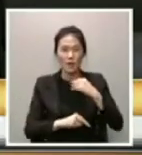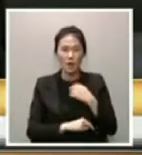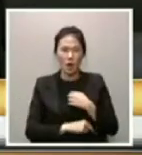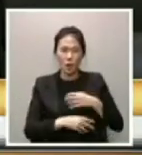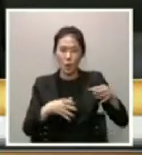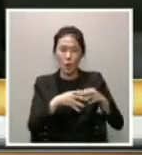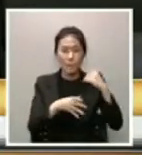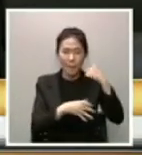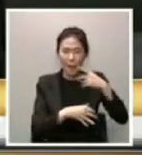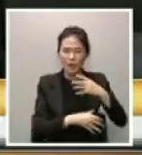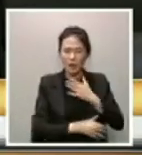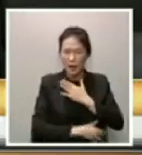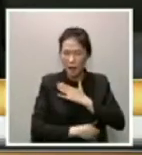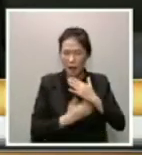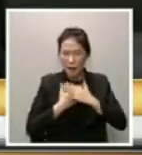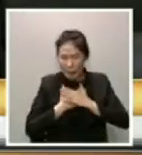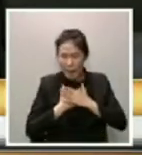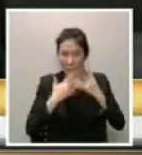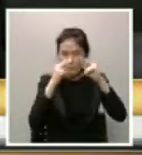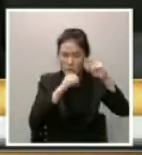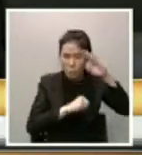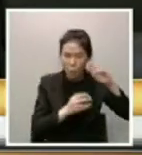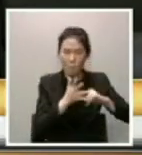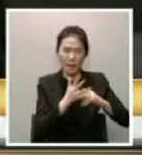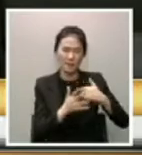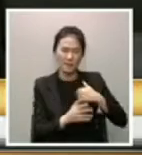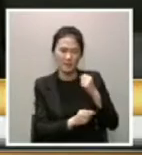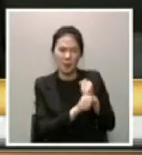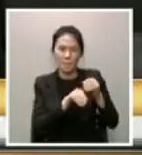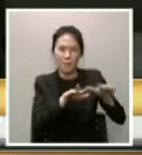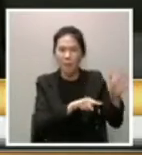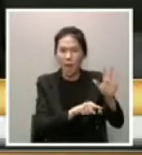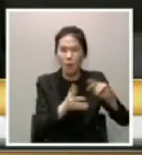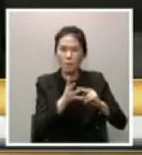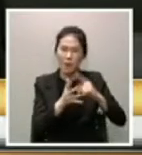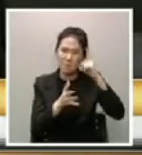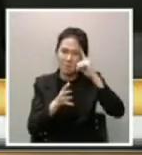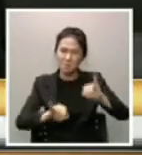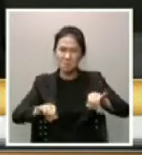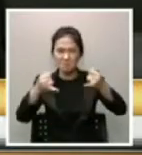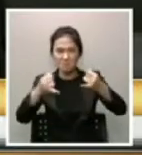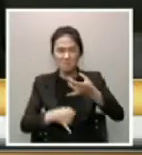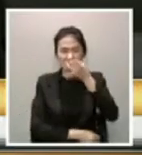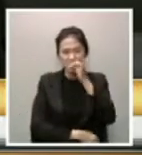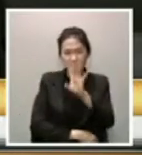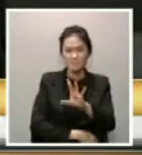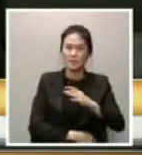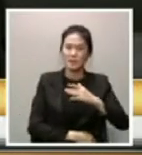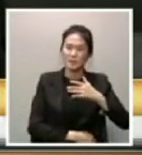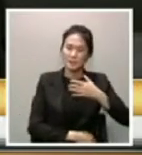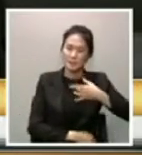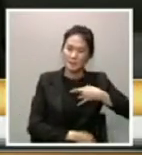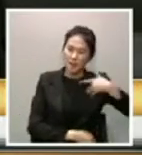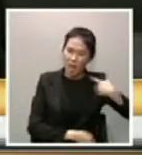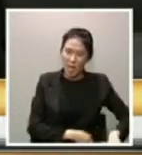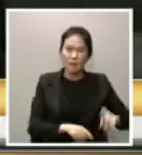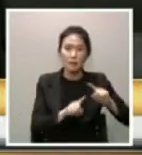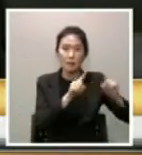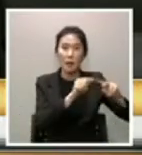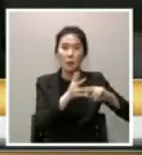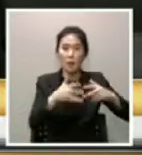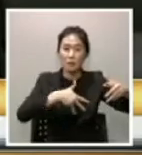การเมืองที่เป็นสาเหตุสำคัญครับที่ทำให้เกิดความขัดแย้งความเกลียดชังในหมู่ประชาชนและปฏิเสธ